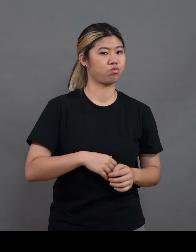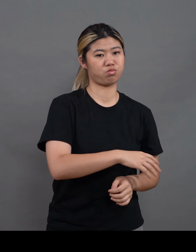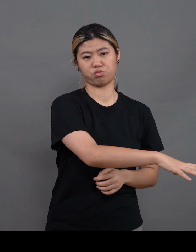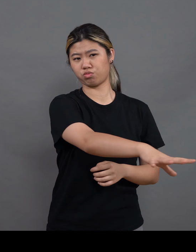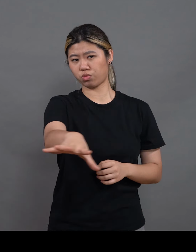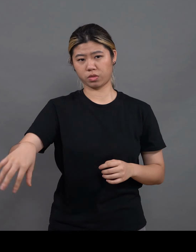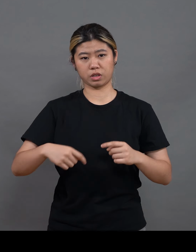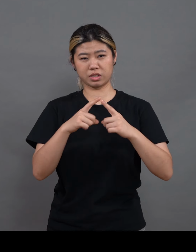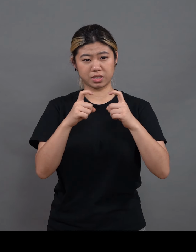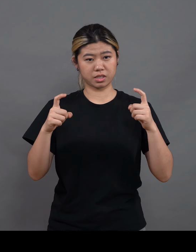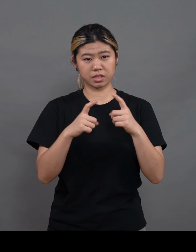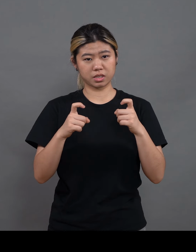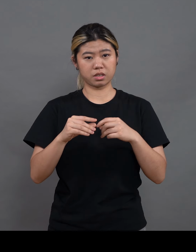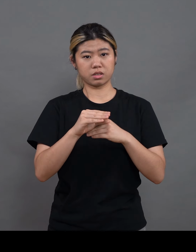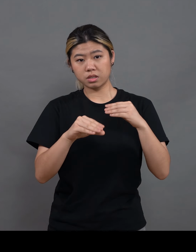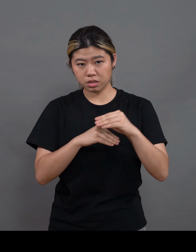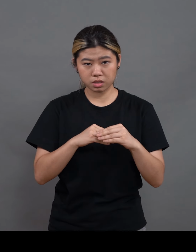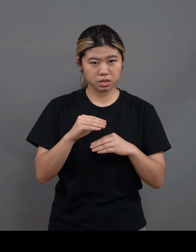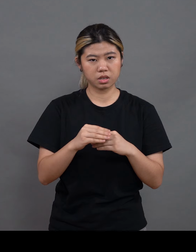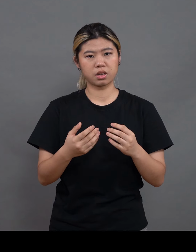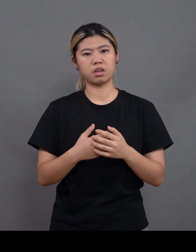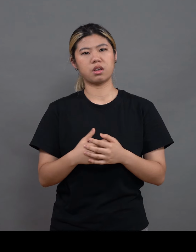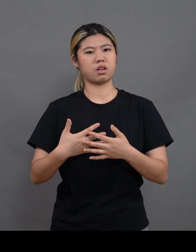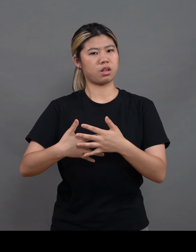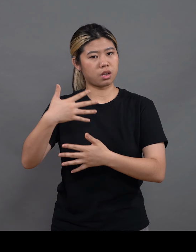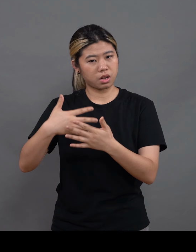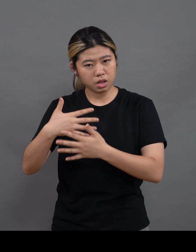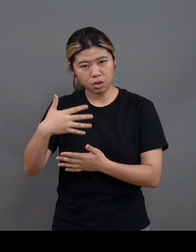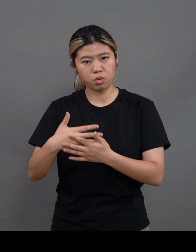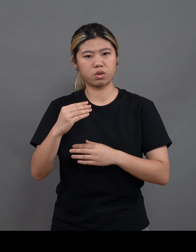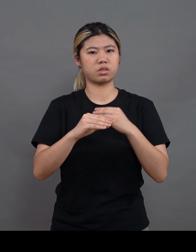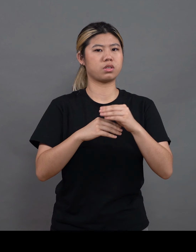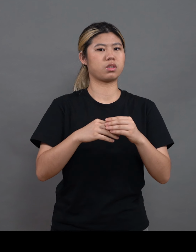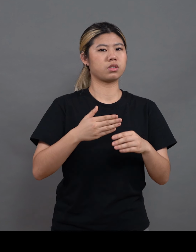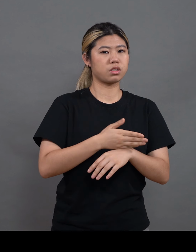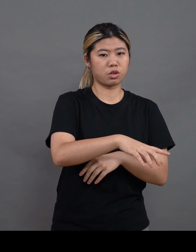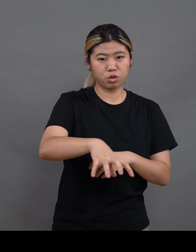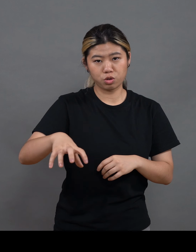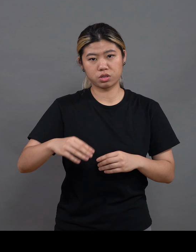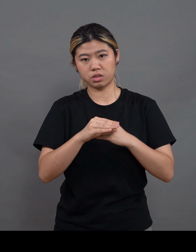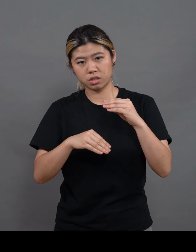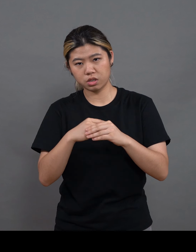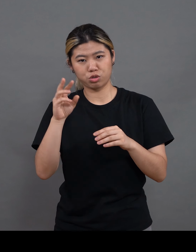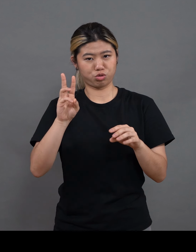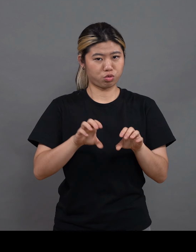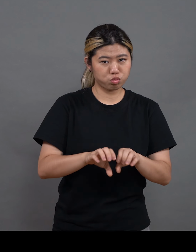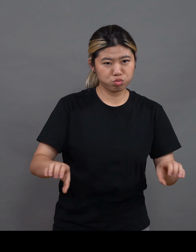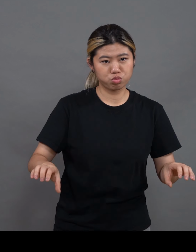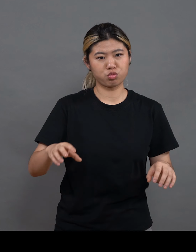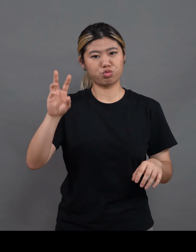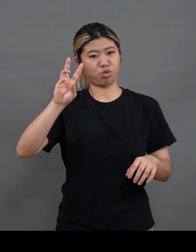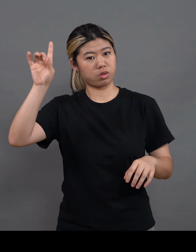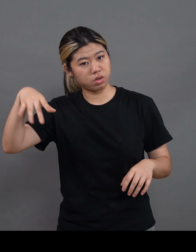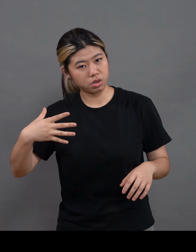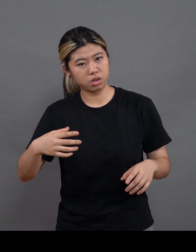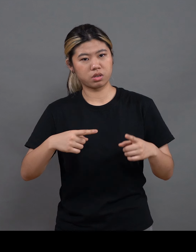你想，整个城市的建设，其实所有的楼房的建设、社区的建设、水的管道、水的来